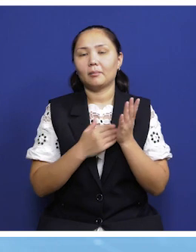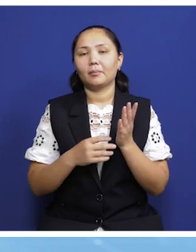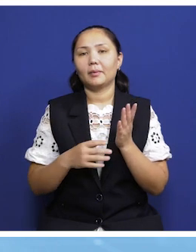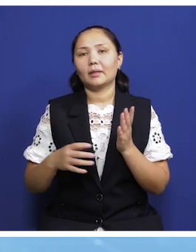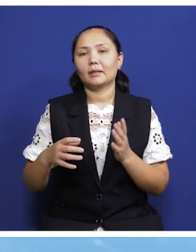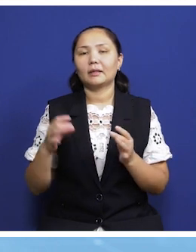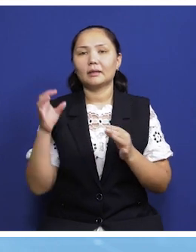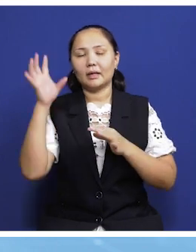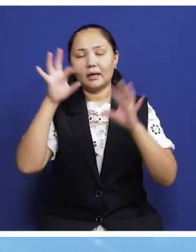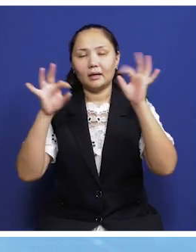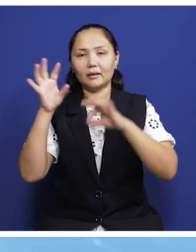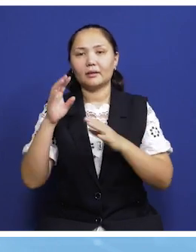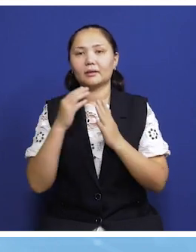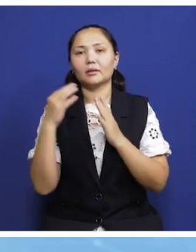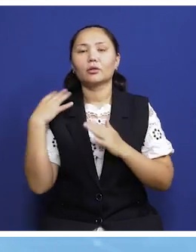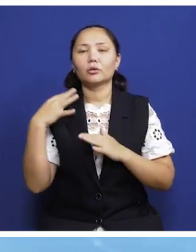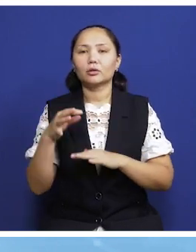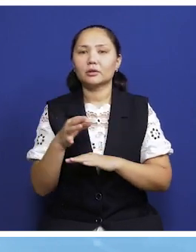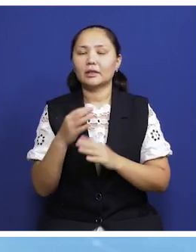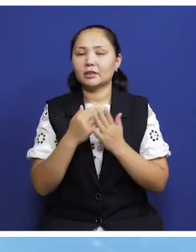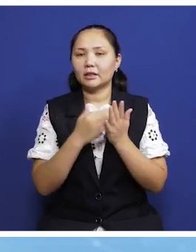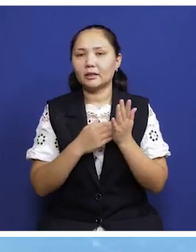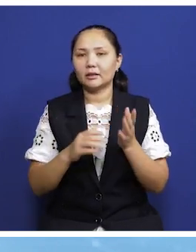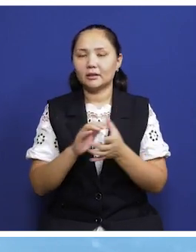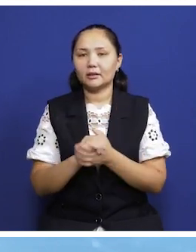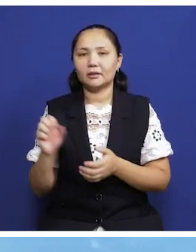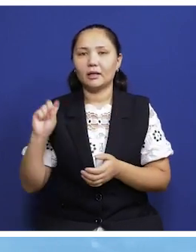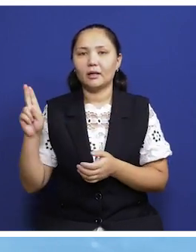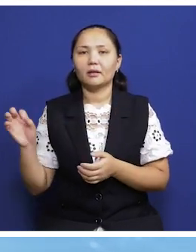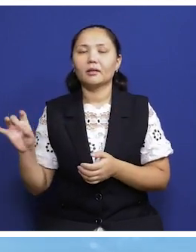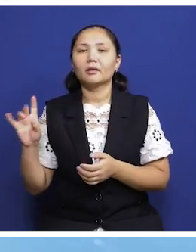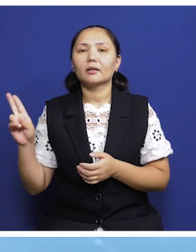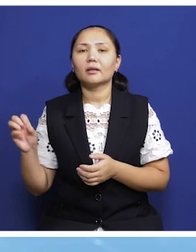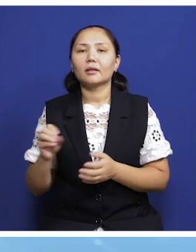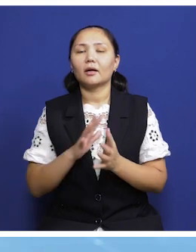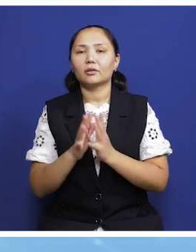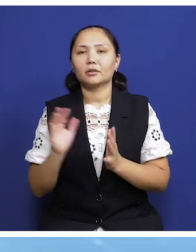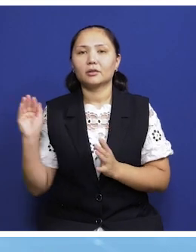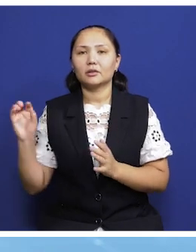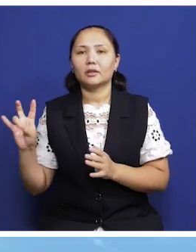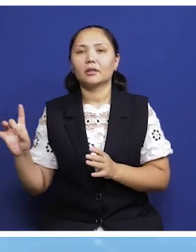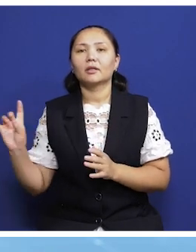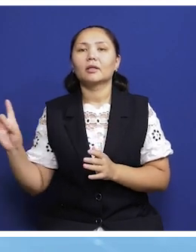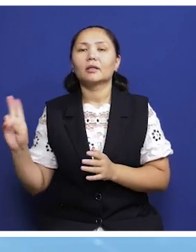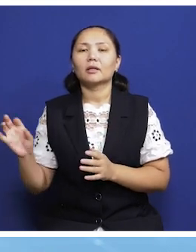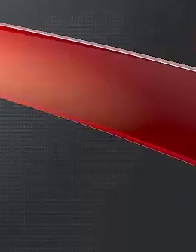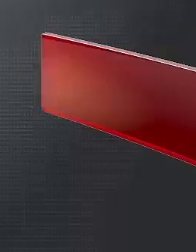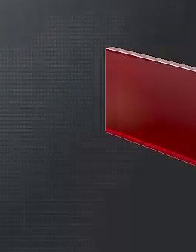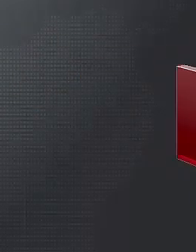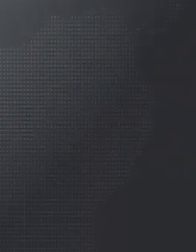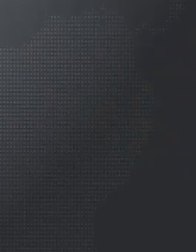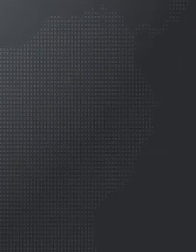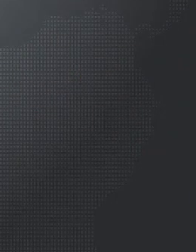Қазақстаннан хабар беретін Түркістан Ньюс бағдарламасы онымен таныстыратын мен Ақерке Құдайберген қызы, сурдо дарма жасайтын Жанерке Әуелбек қызы.